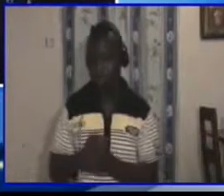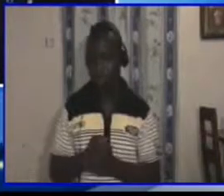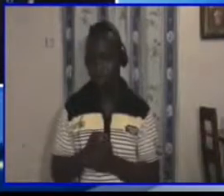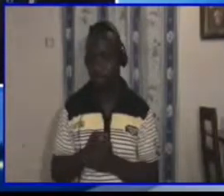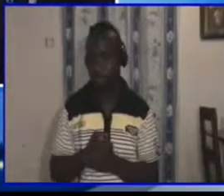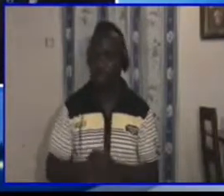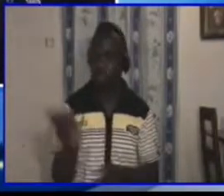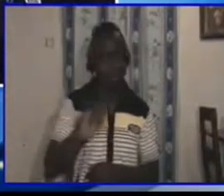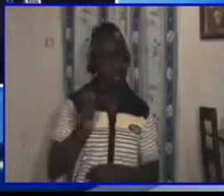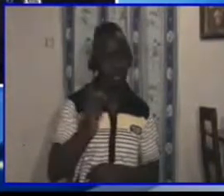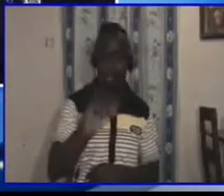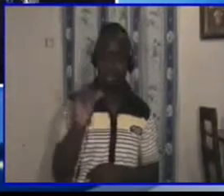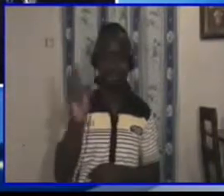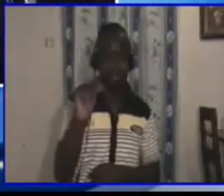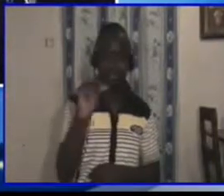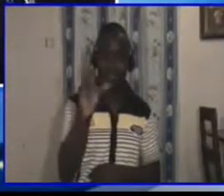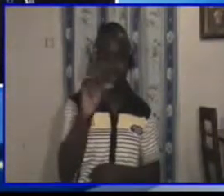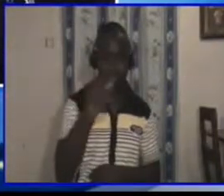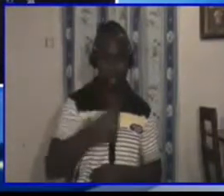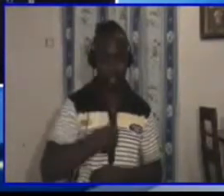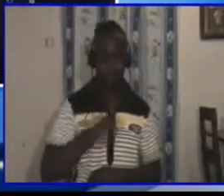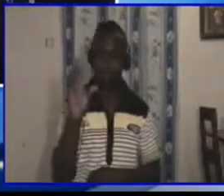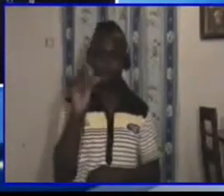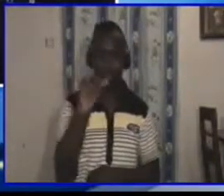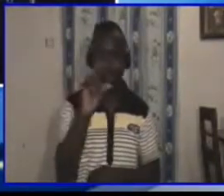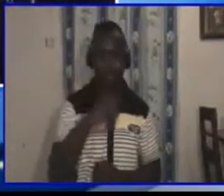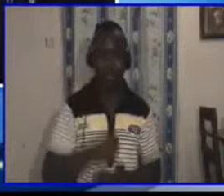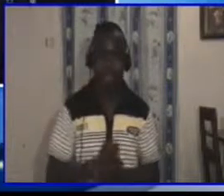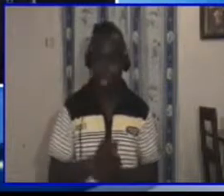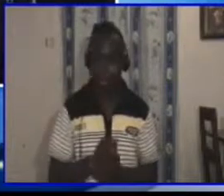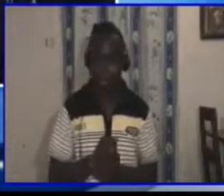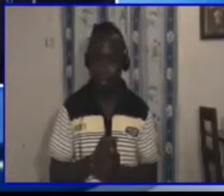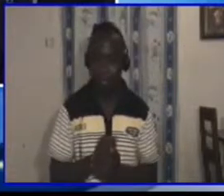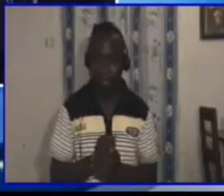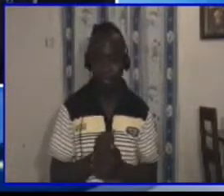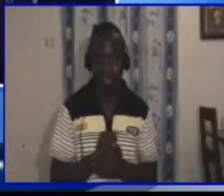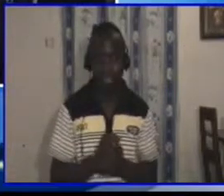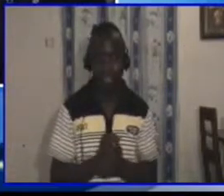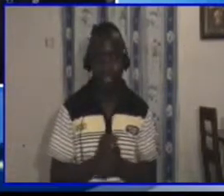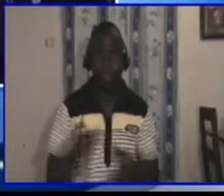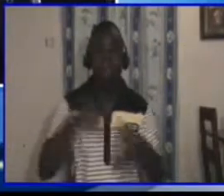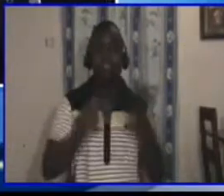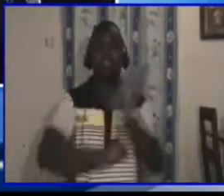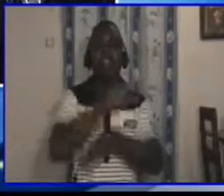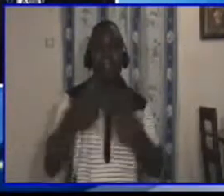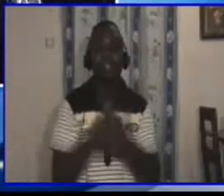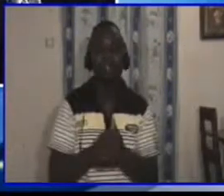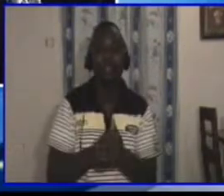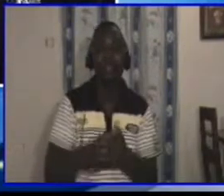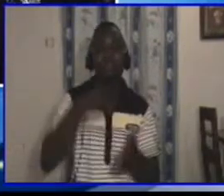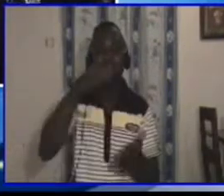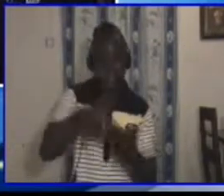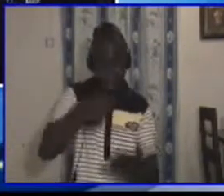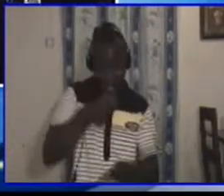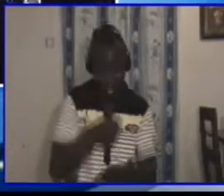vuoi essere così gentile e andare sulla terra non con me